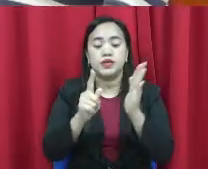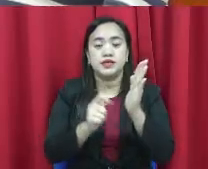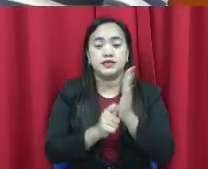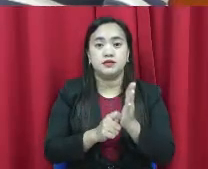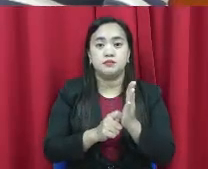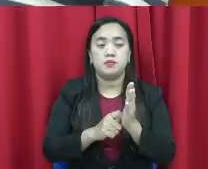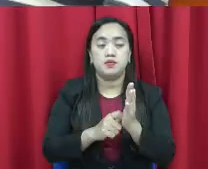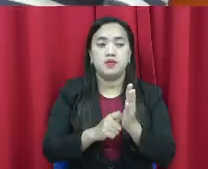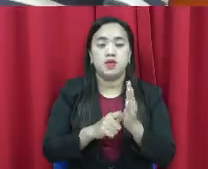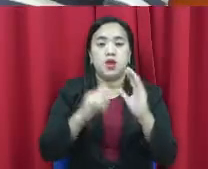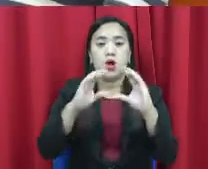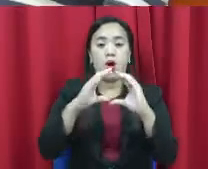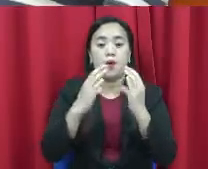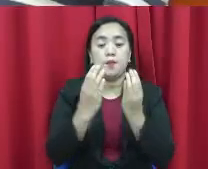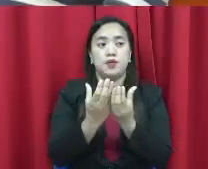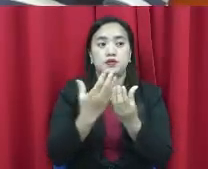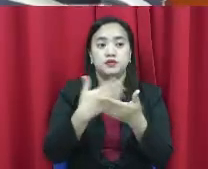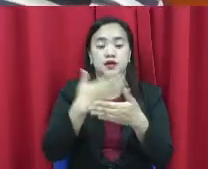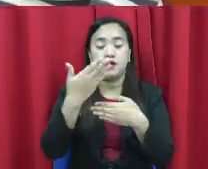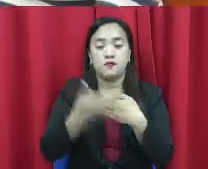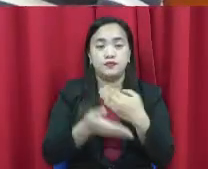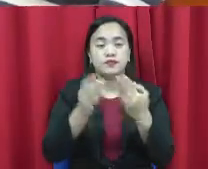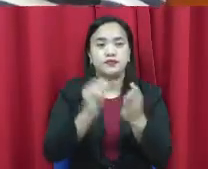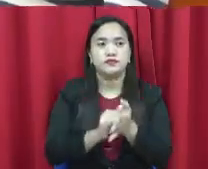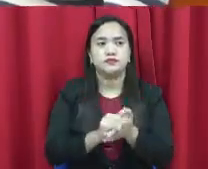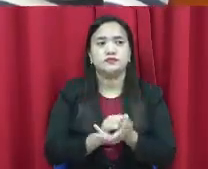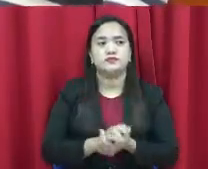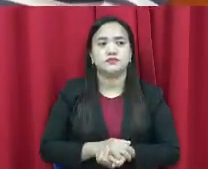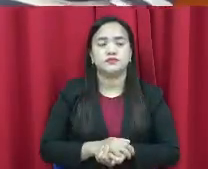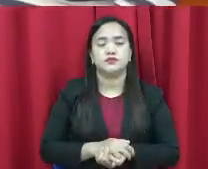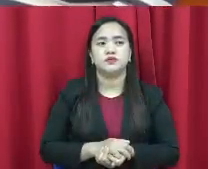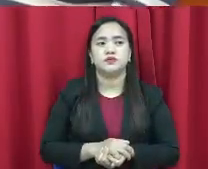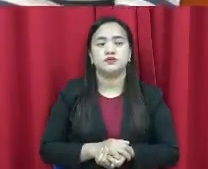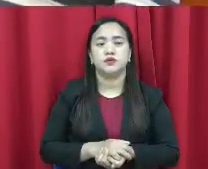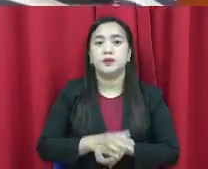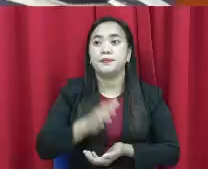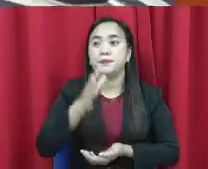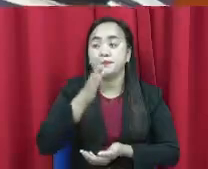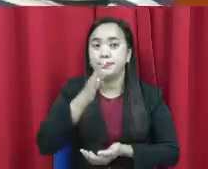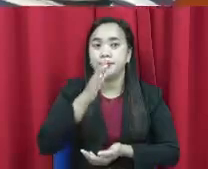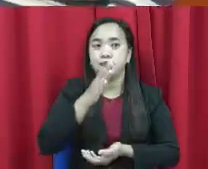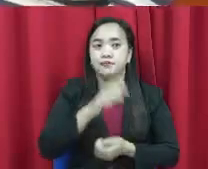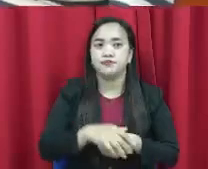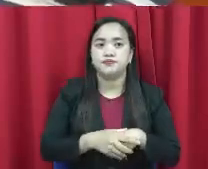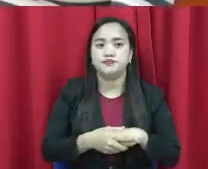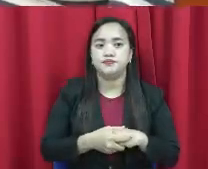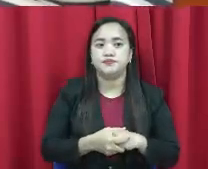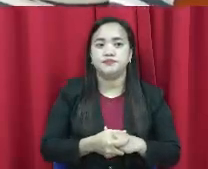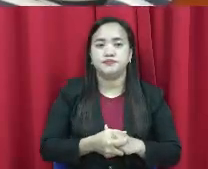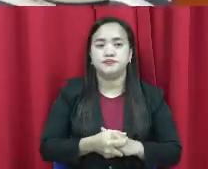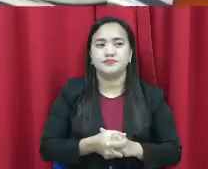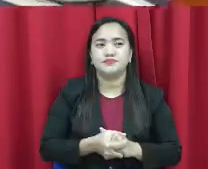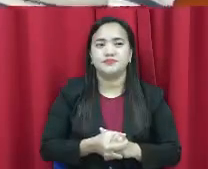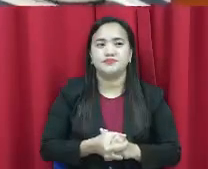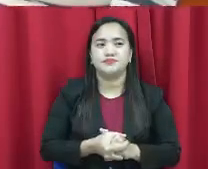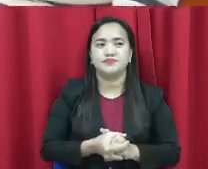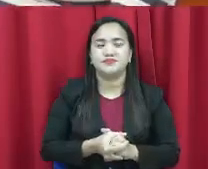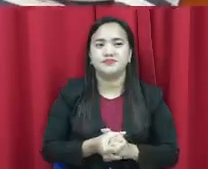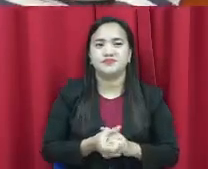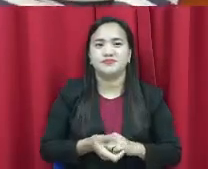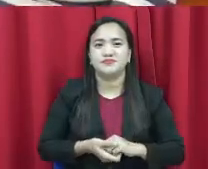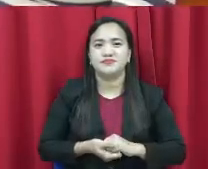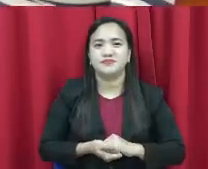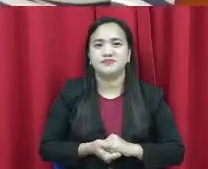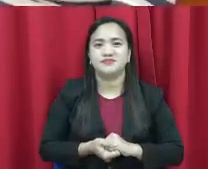couples after niyan so nandito ngayon yung programa ng mothers at Mayon sa mga ano